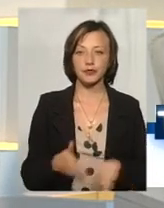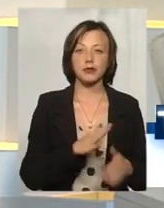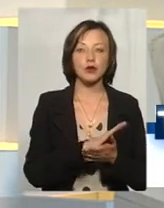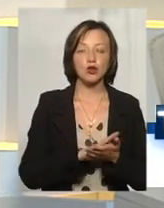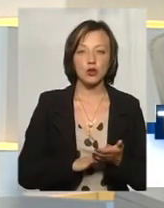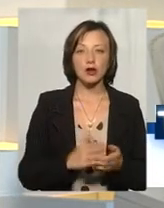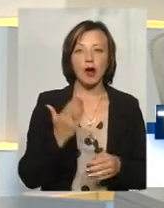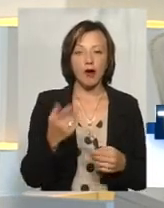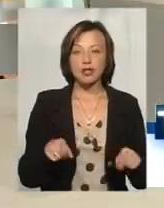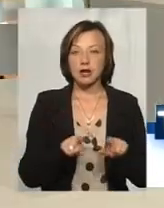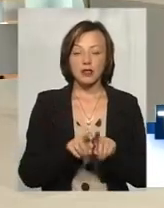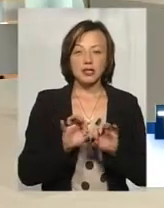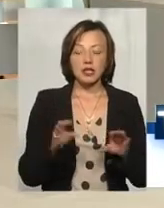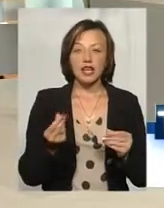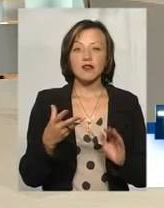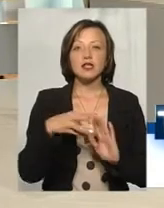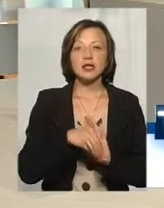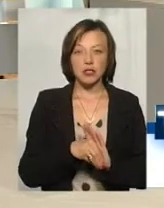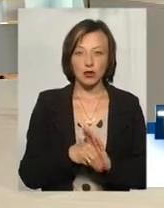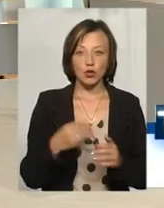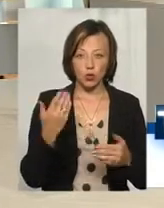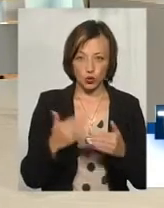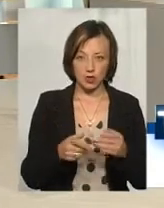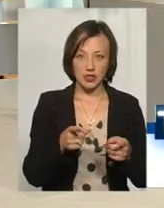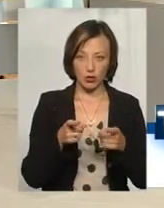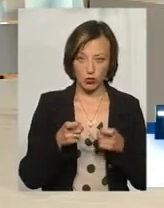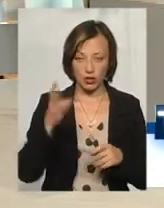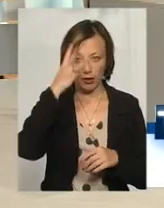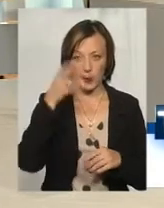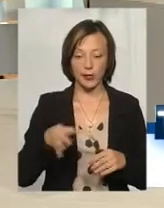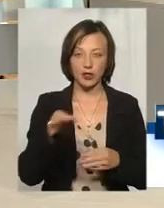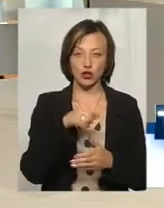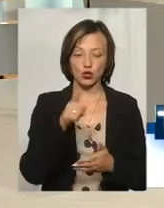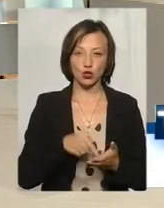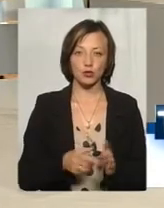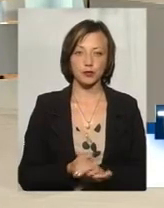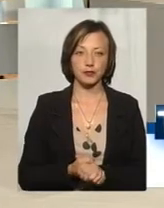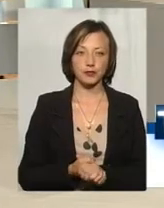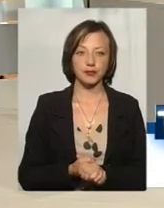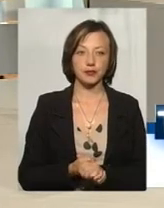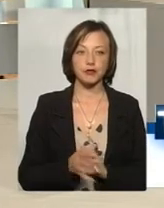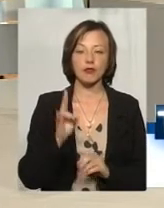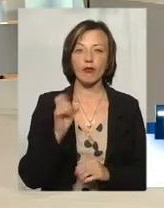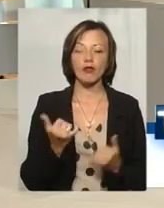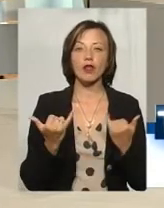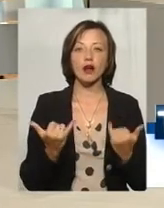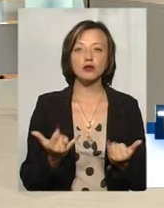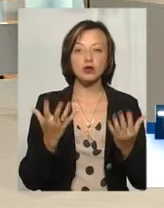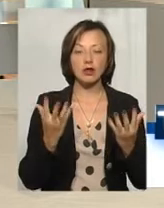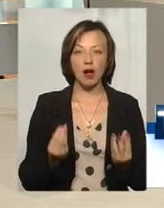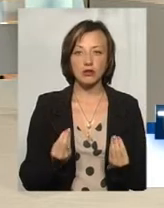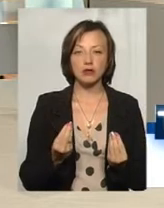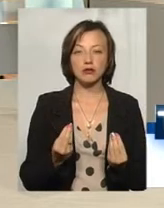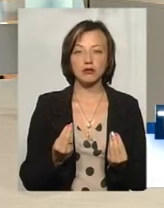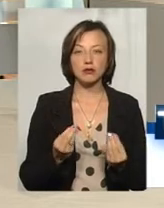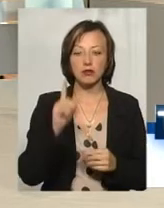То ви так, пане Олег, і не сказали, інвестиції вже залучені на Хмельниччину чи ні? На сьогоднішній день ще,